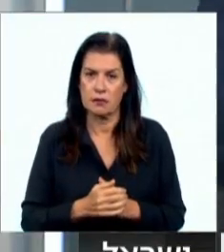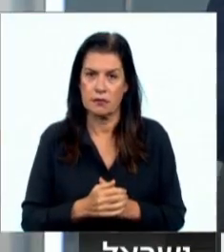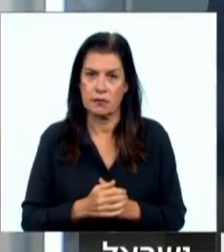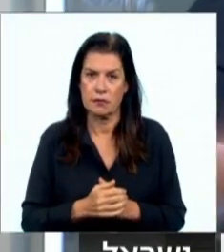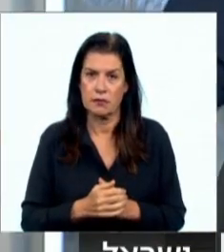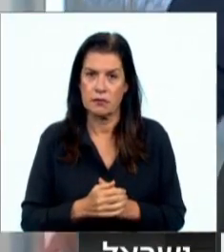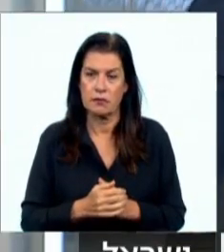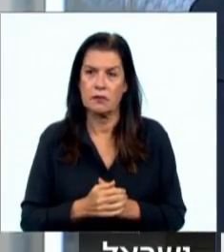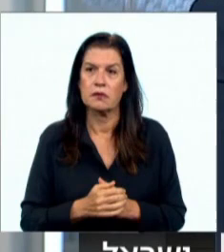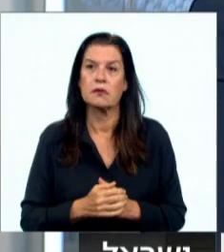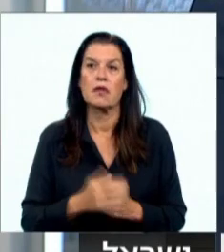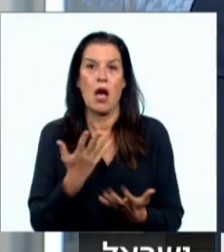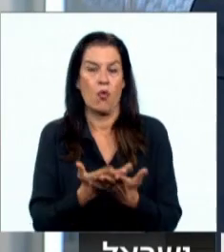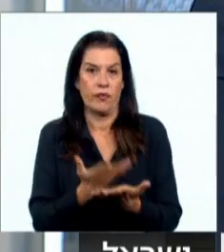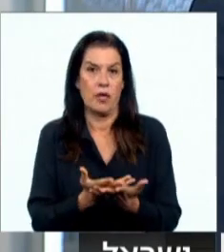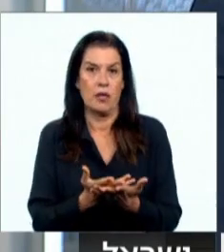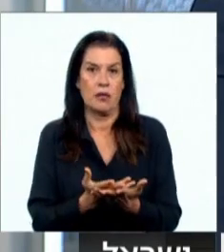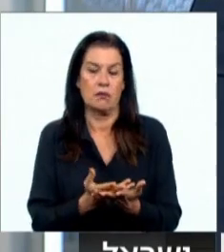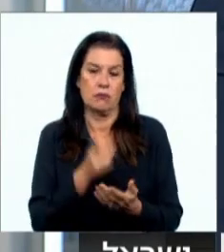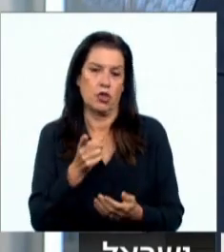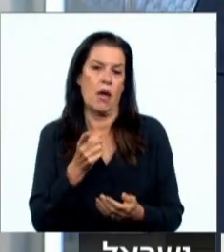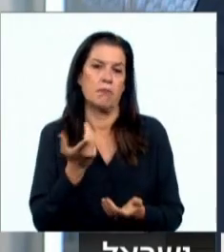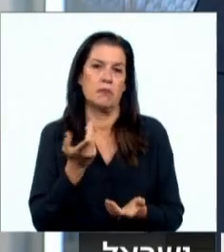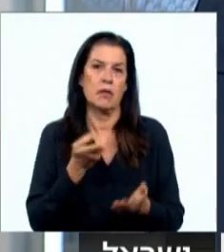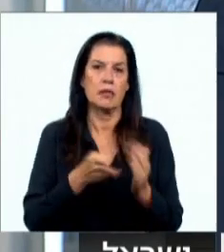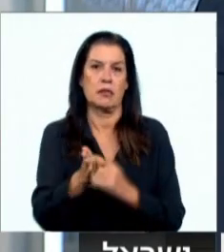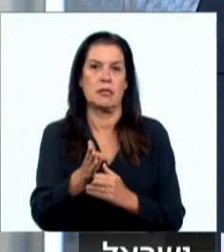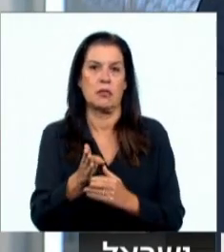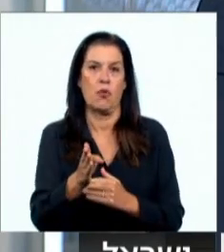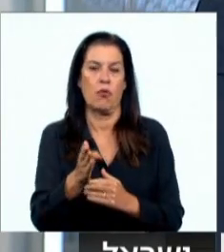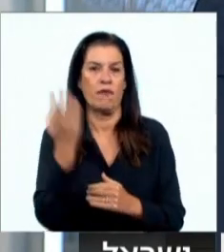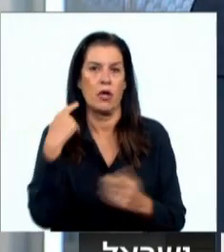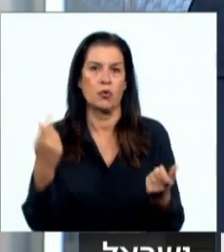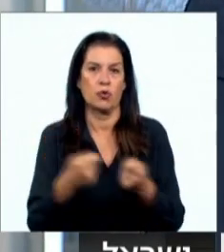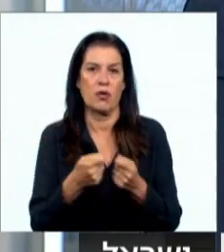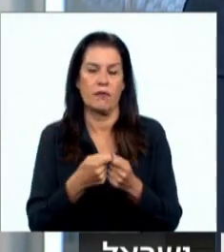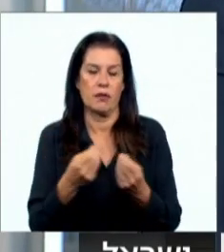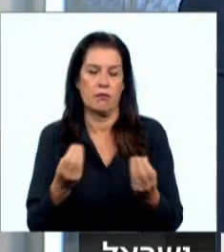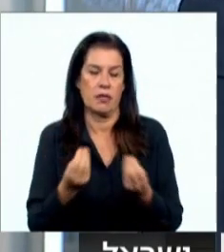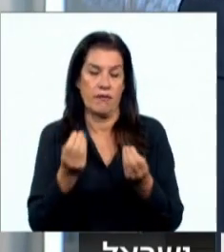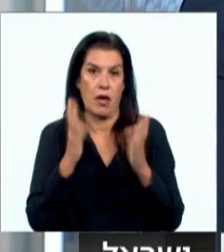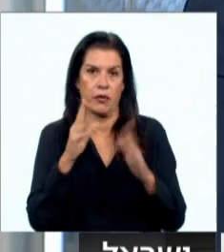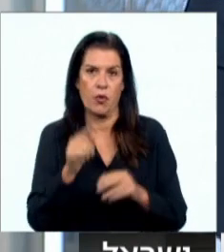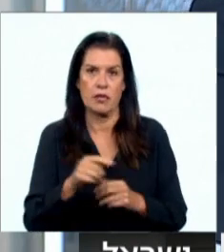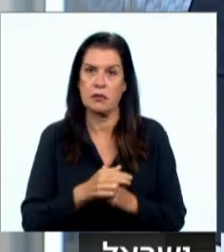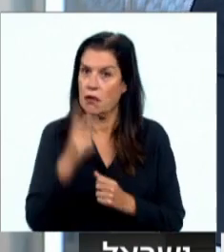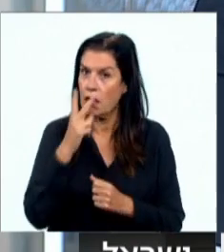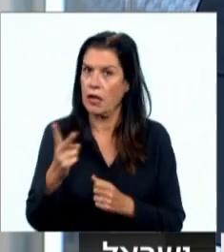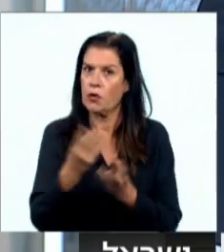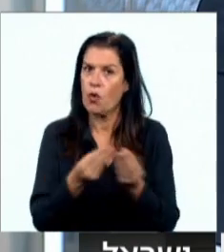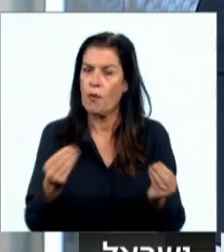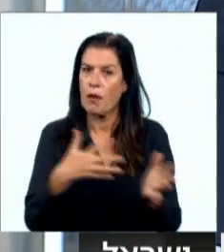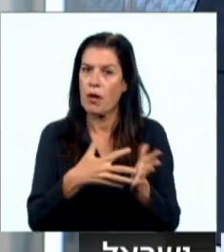העובדה שהם נכנסו והיו שותפים לאירוע הנורא והמסכן. כבר באמת ראינו חומרים של חקירות מחבלים, שגם שב"כ הוציא, גם